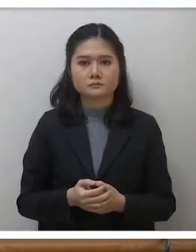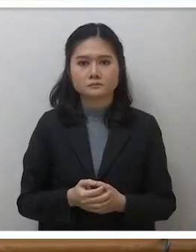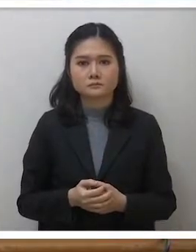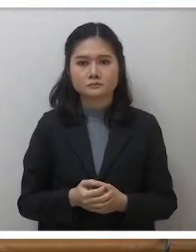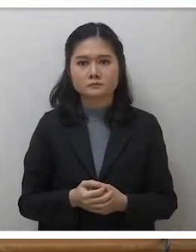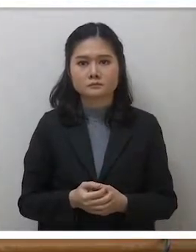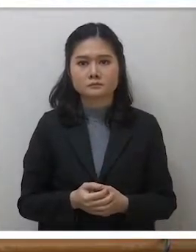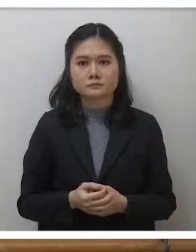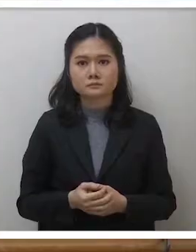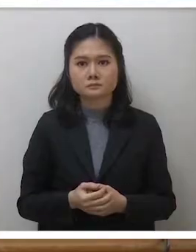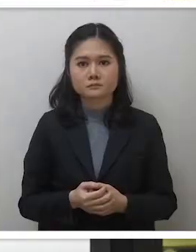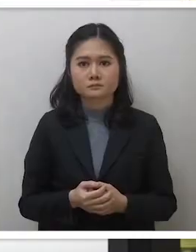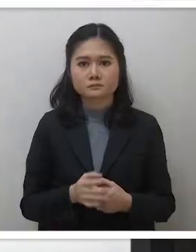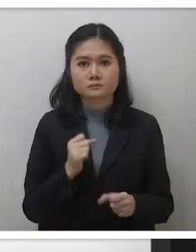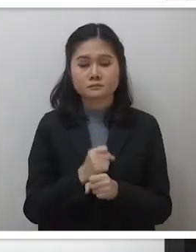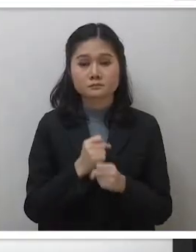แถวๆนี้คุณจะทำเป็นเงา